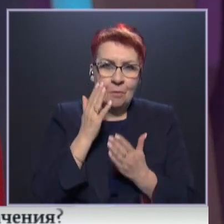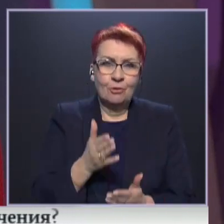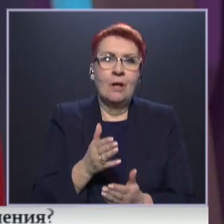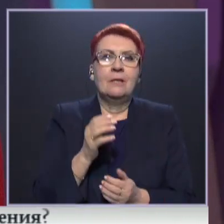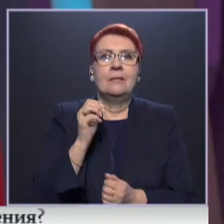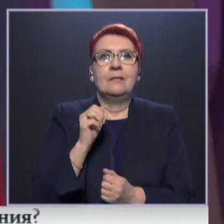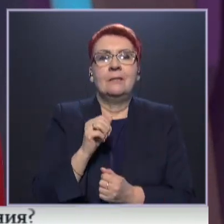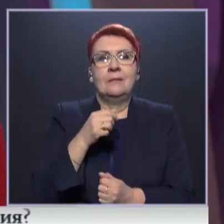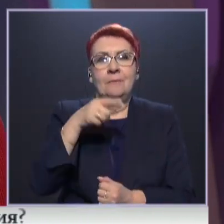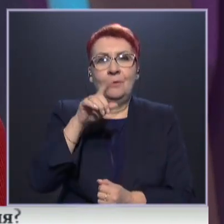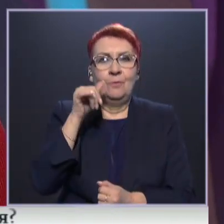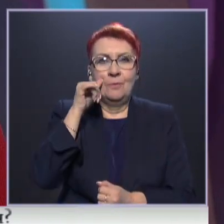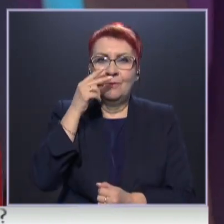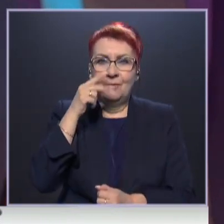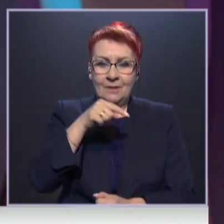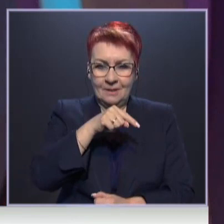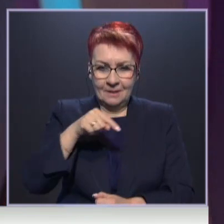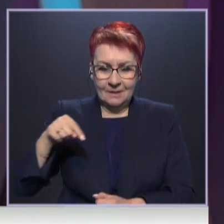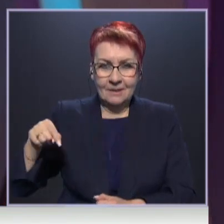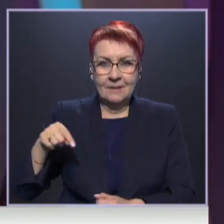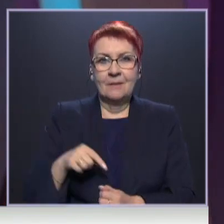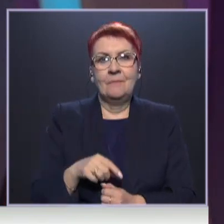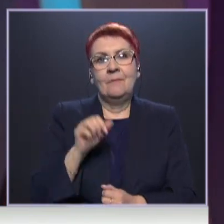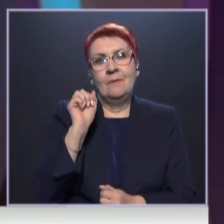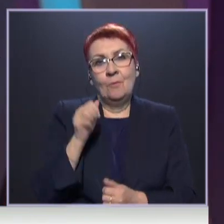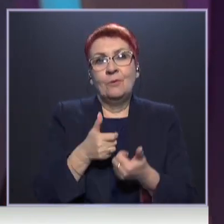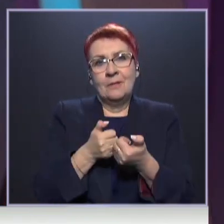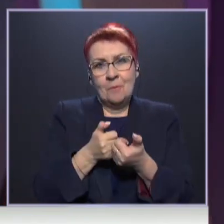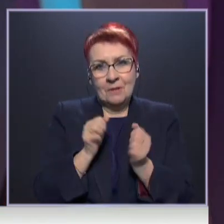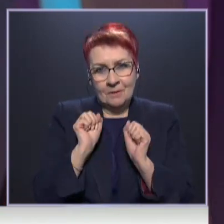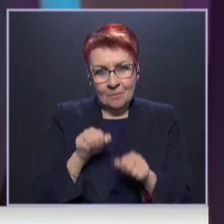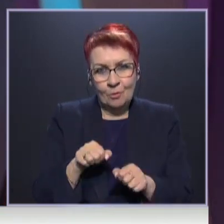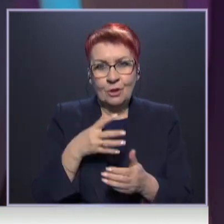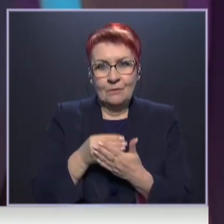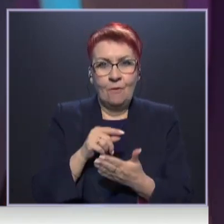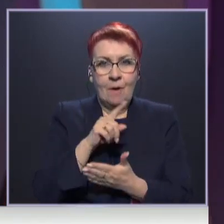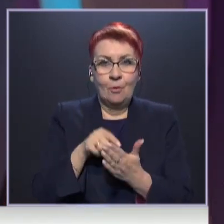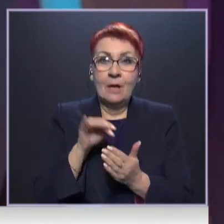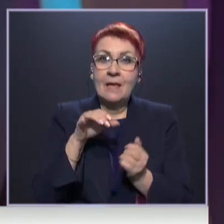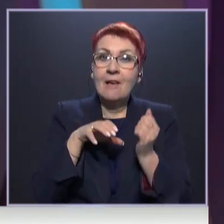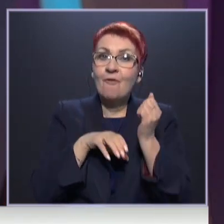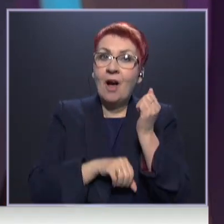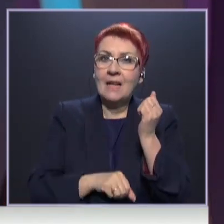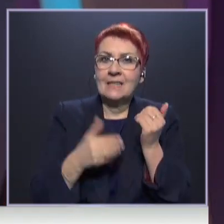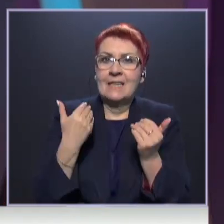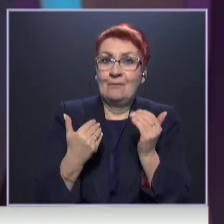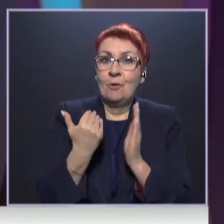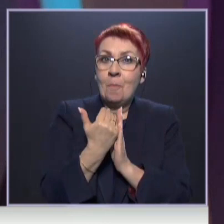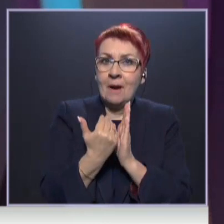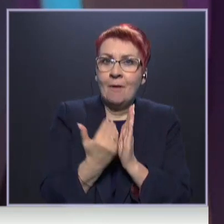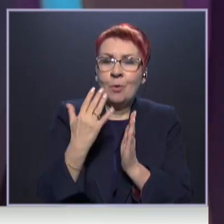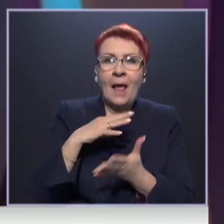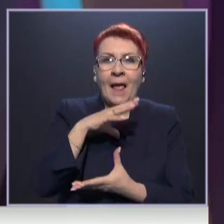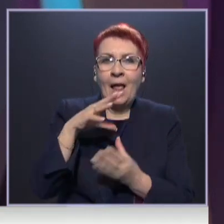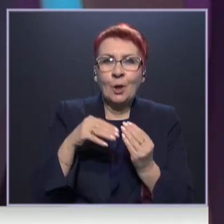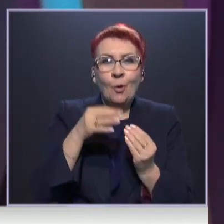по телефону, который видите на своих экранах, или же написать свой вопрос. Также сегодня в конце эфира подведем итоги нашего